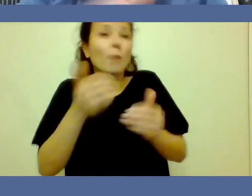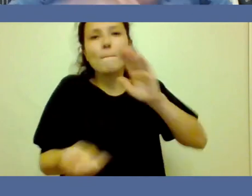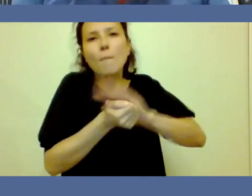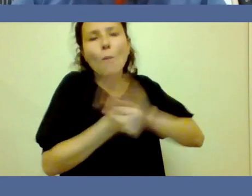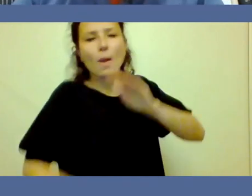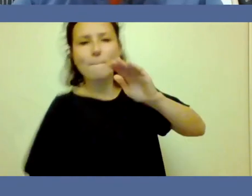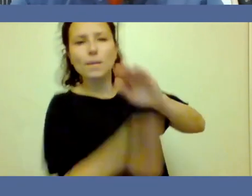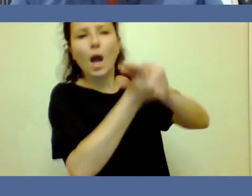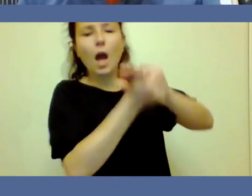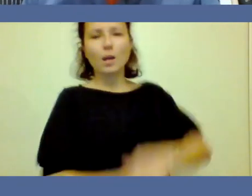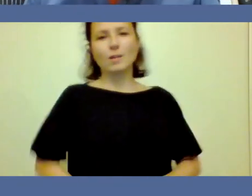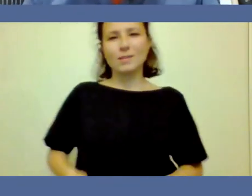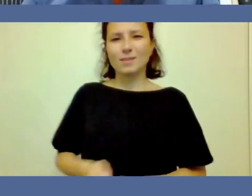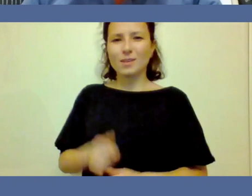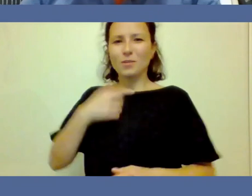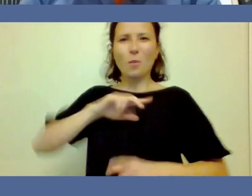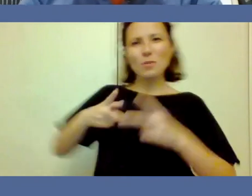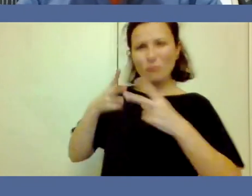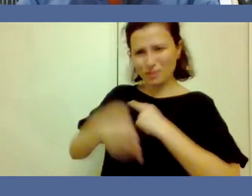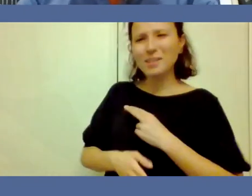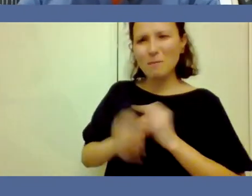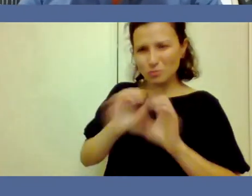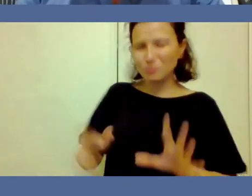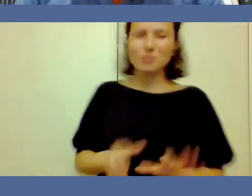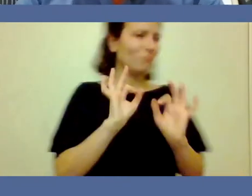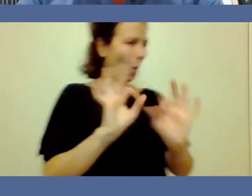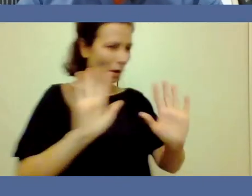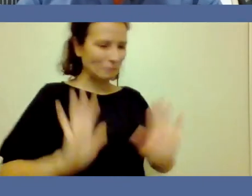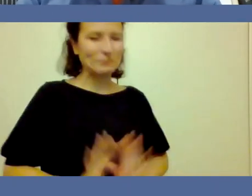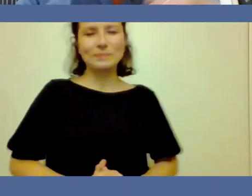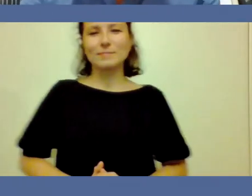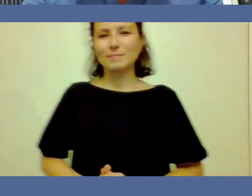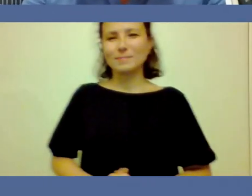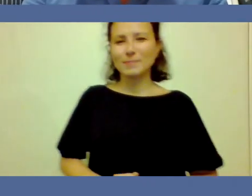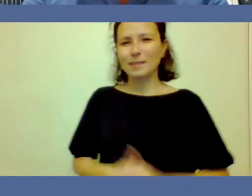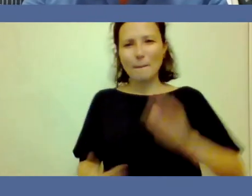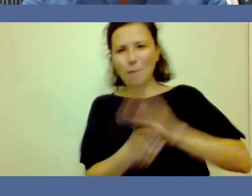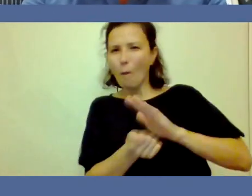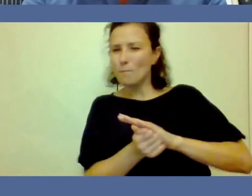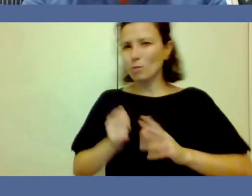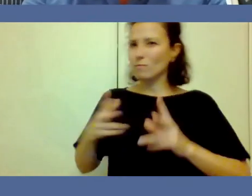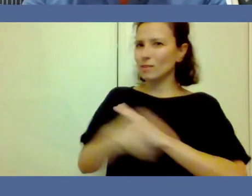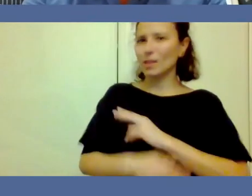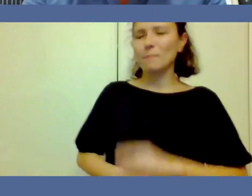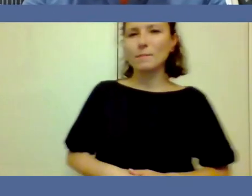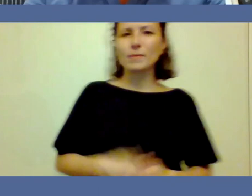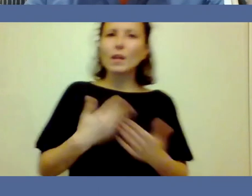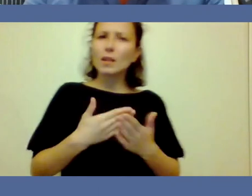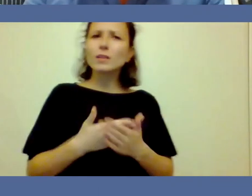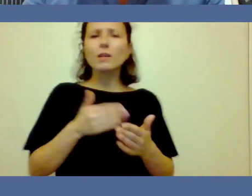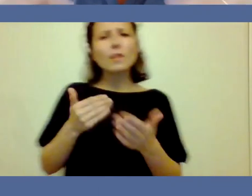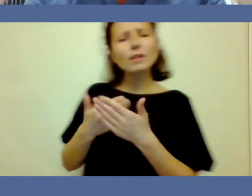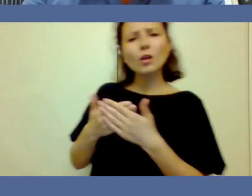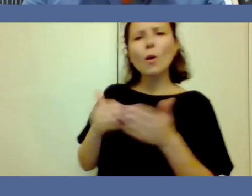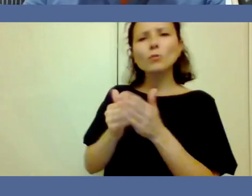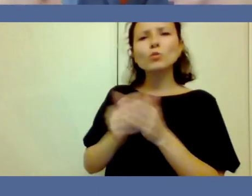To wytniemy to oczywiście. Dobra. Wytniemy to z tymi bombami. Dlatego pani potrzebuje medytacji, żeby opanować